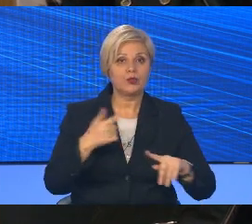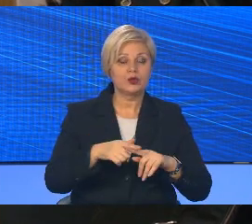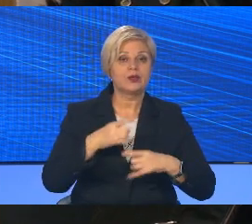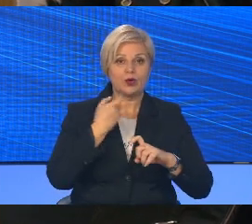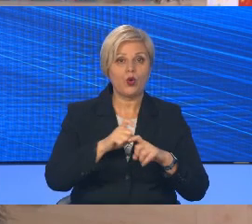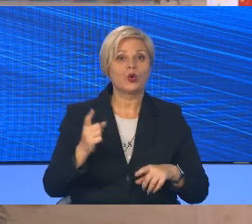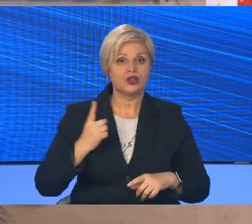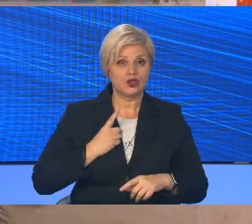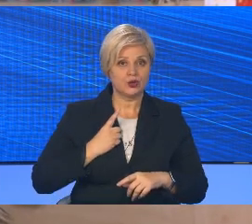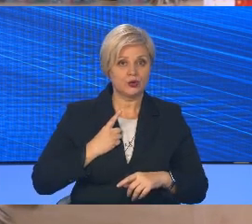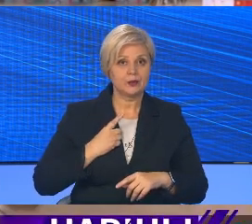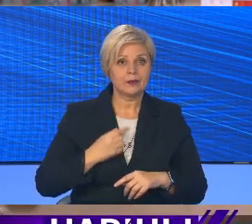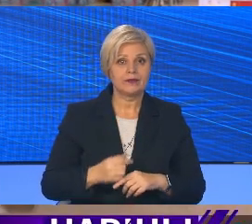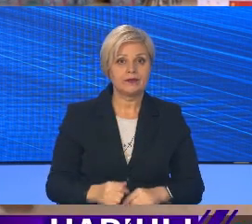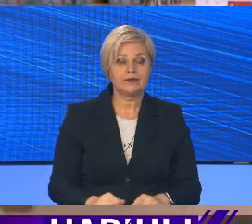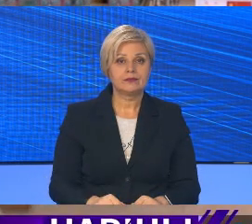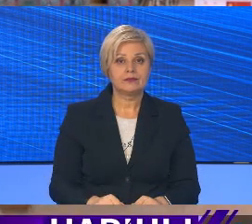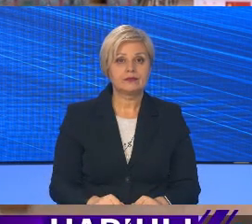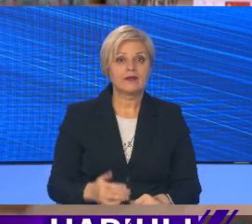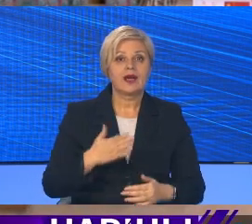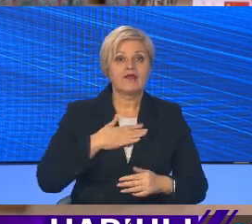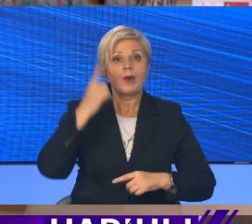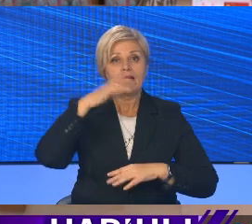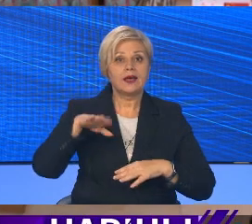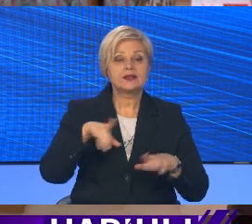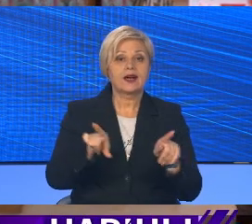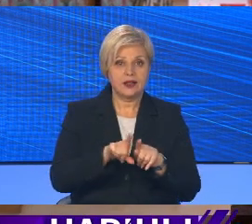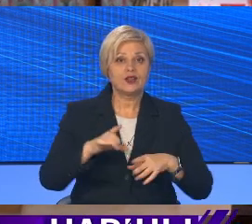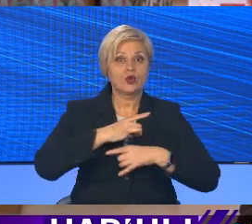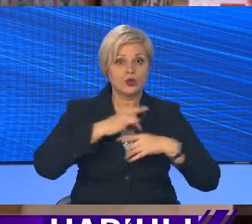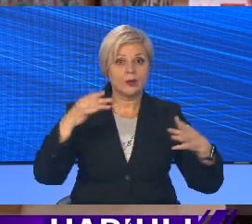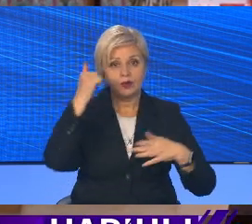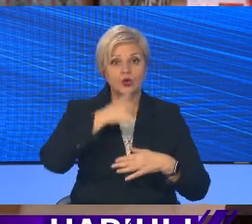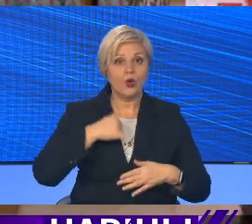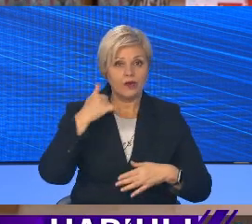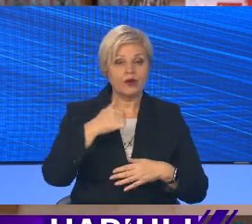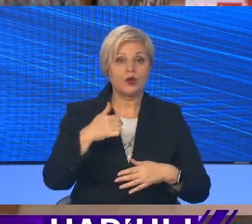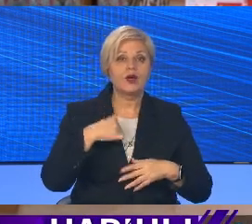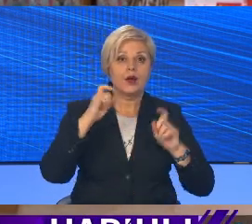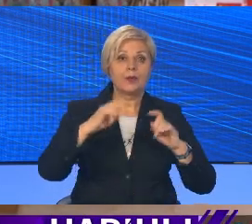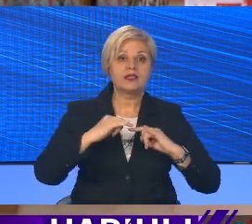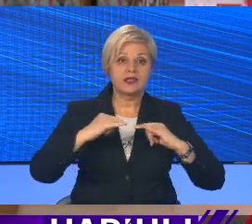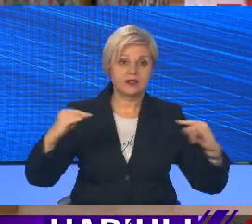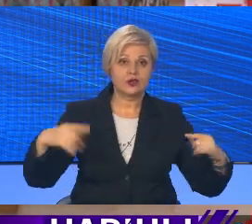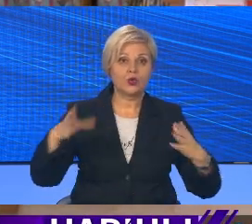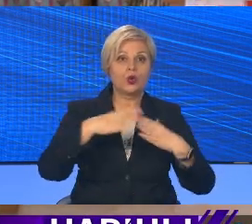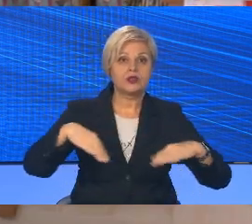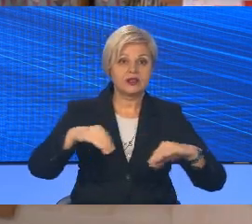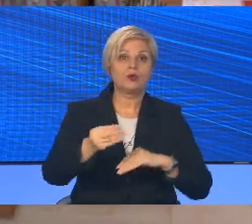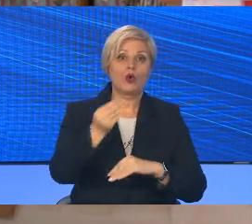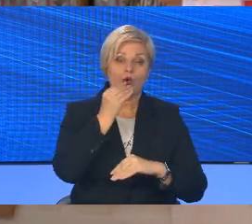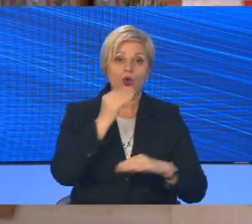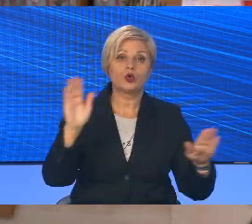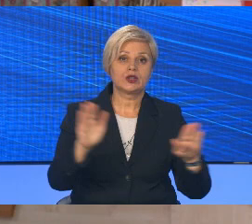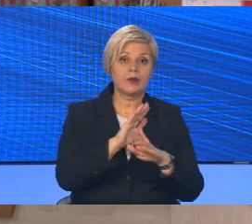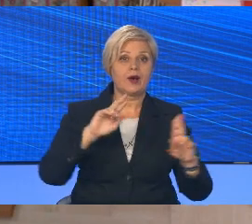особливо чекають. В моїй країні теж празднується Новий год. Ми садимося за стол всією сім'єю, кушаємо,